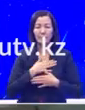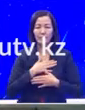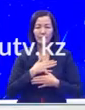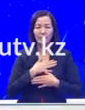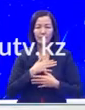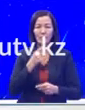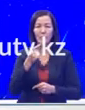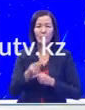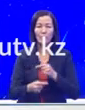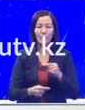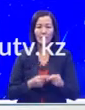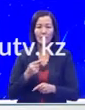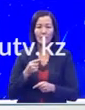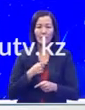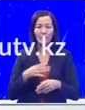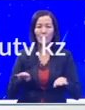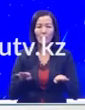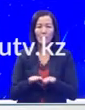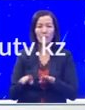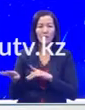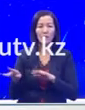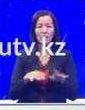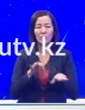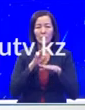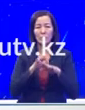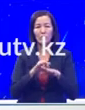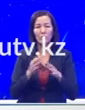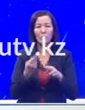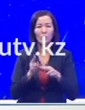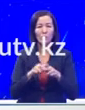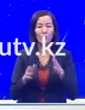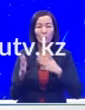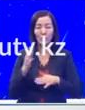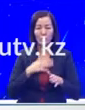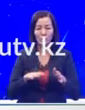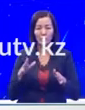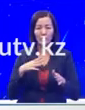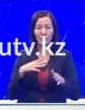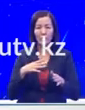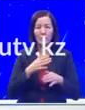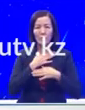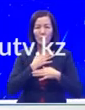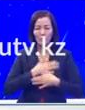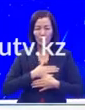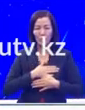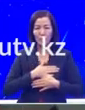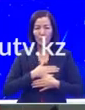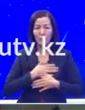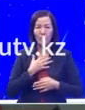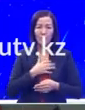ұрпақтары осындай іс-шара жүргізіп жатқанына өте қуаныштымыз, көңіліміз толқуда.